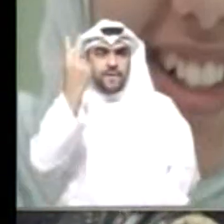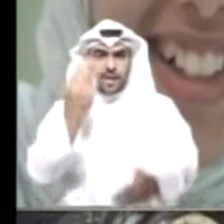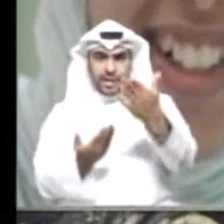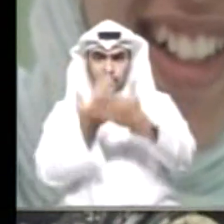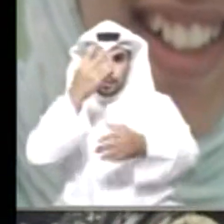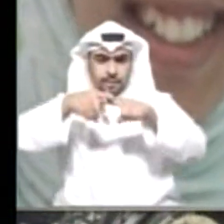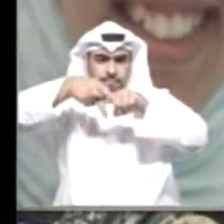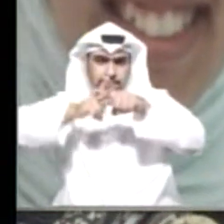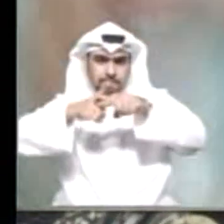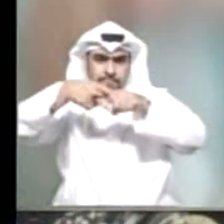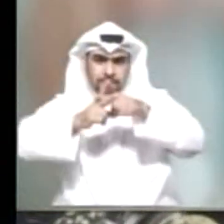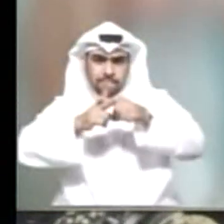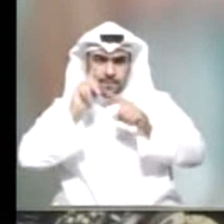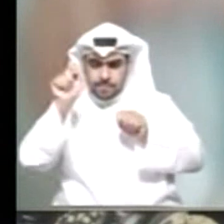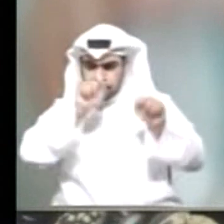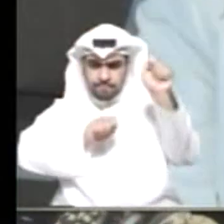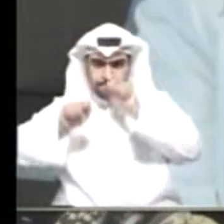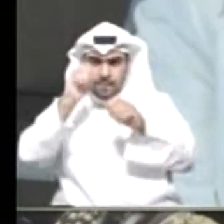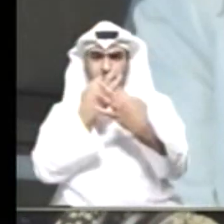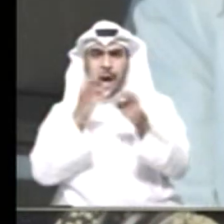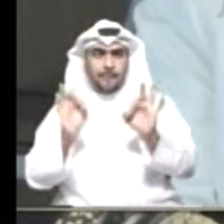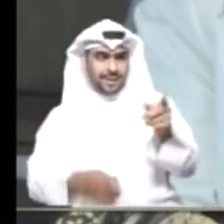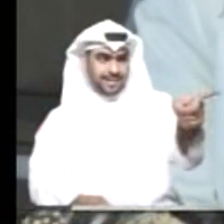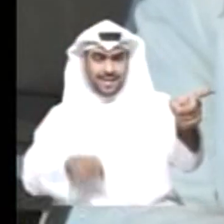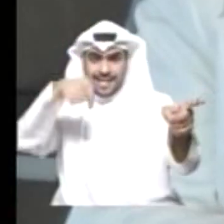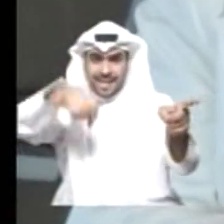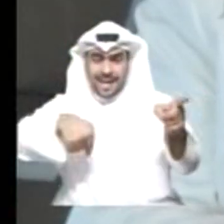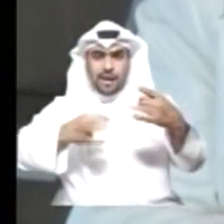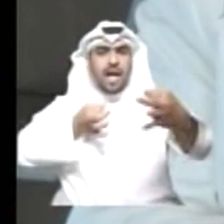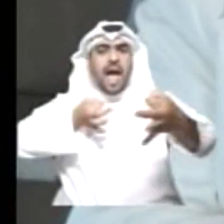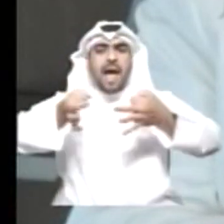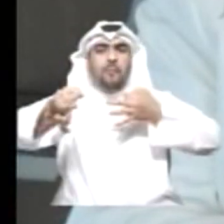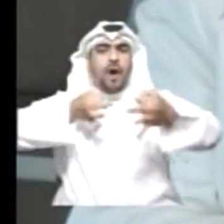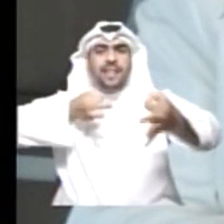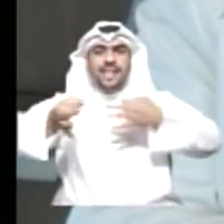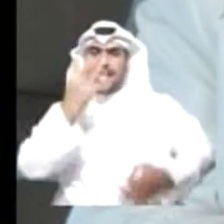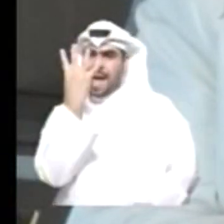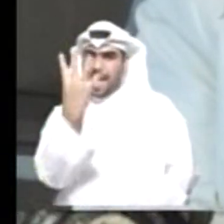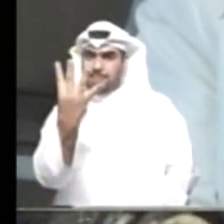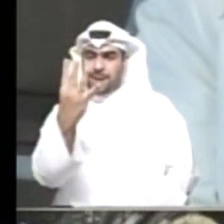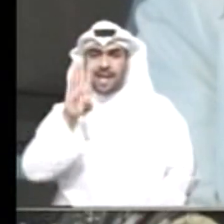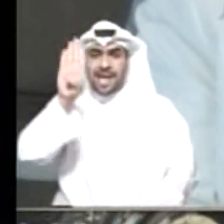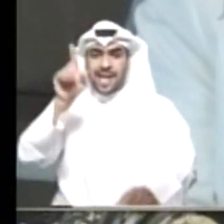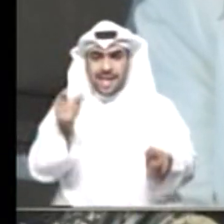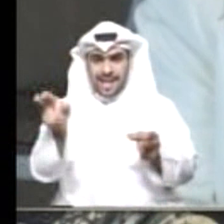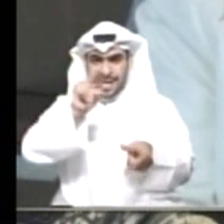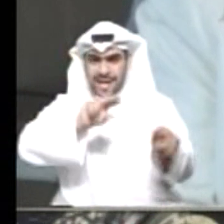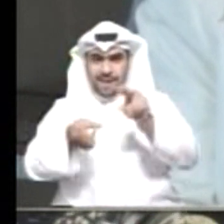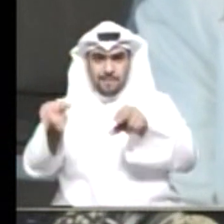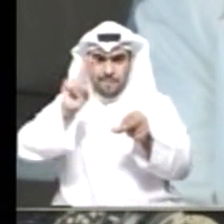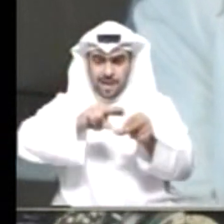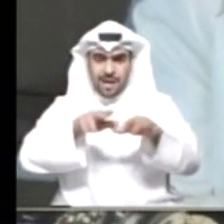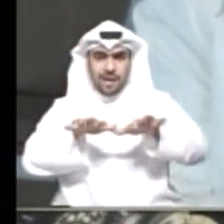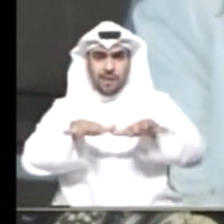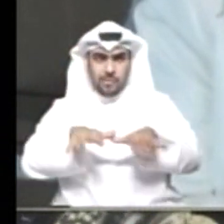متنوعة، في برنامج الهندسة عندنا 4 أنواع هندسة: كيميائية وميكانيكية وكهرباء